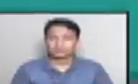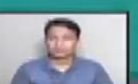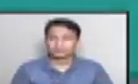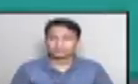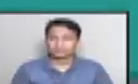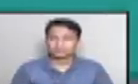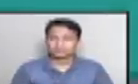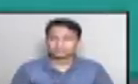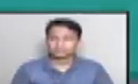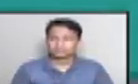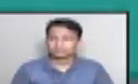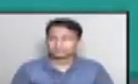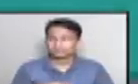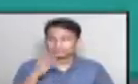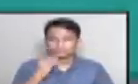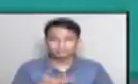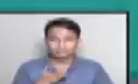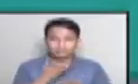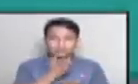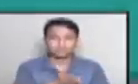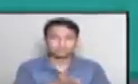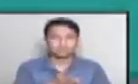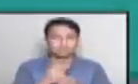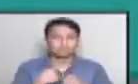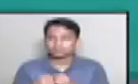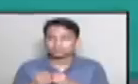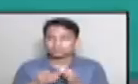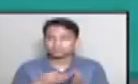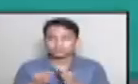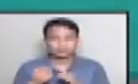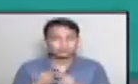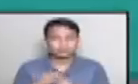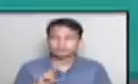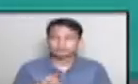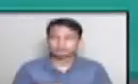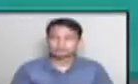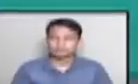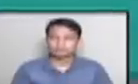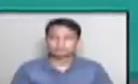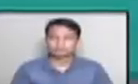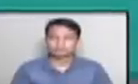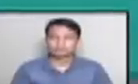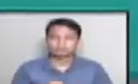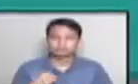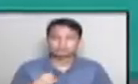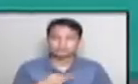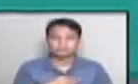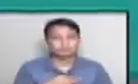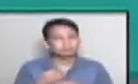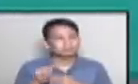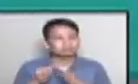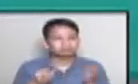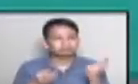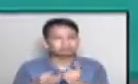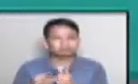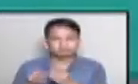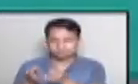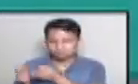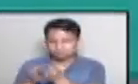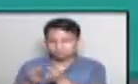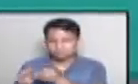Sige po. Kasi po, ma'am, pag pupunta kami dyan, pwede kami magsama ng isang taga-BIR para doon kayo magpaliwanag. Bakit